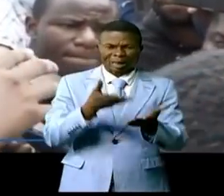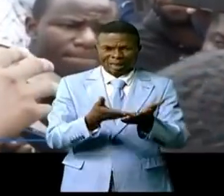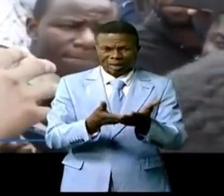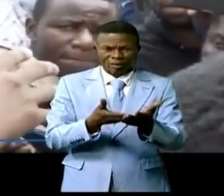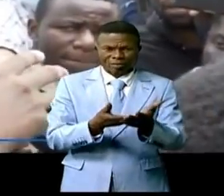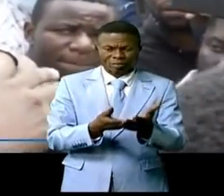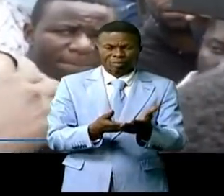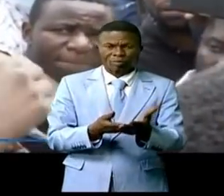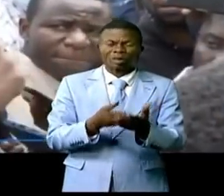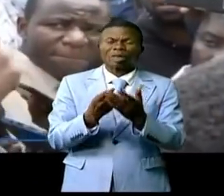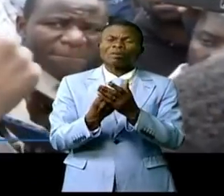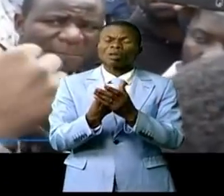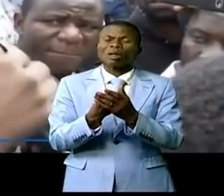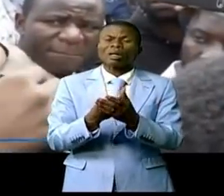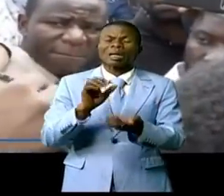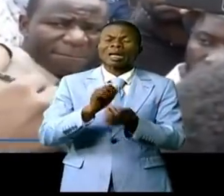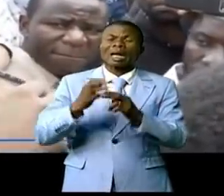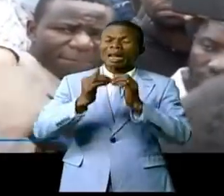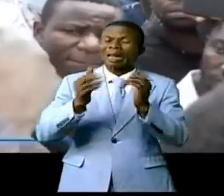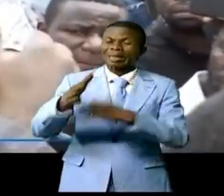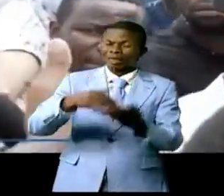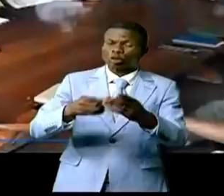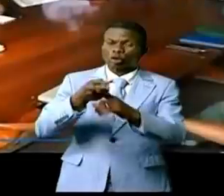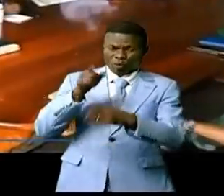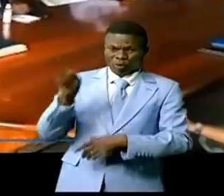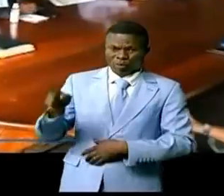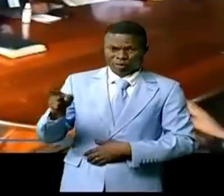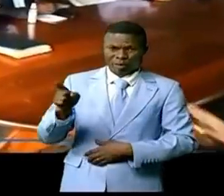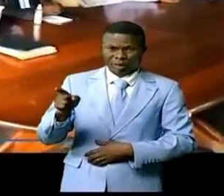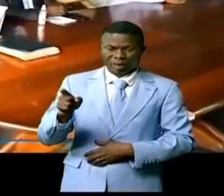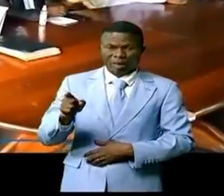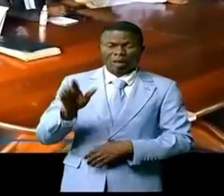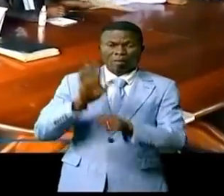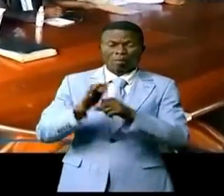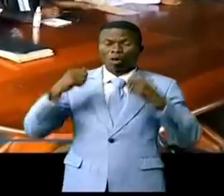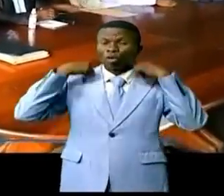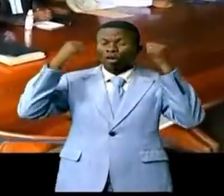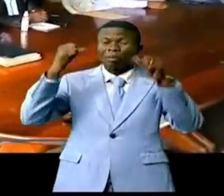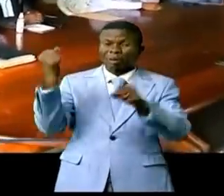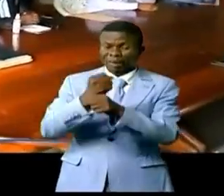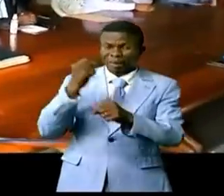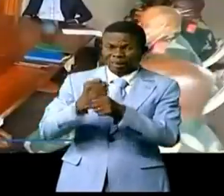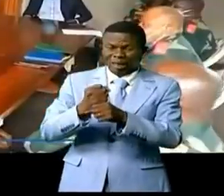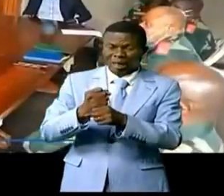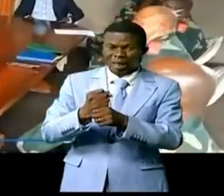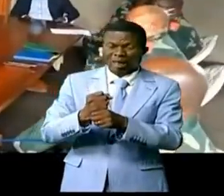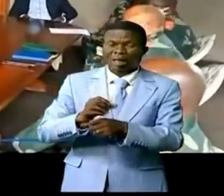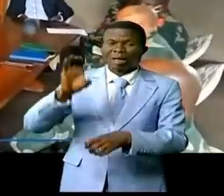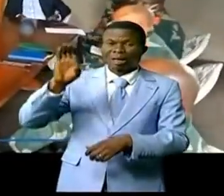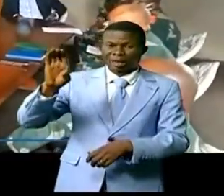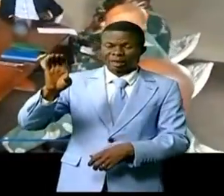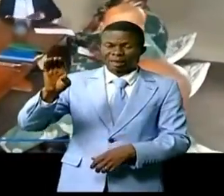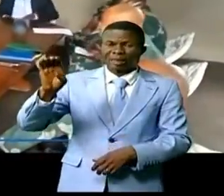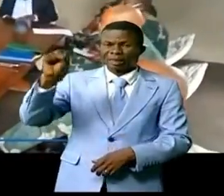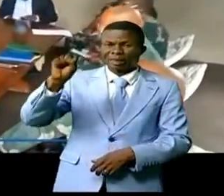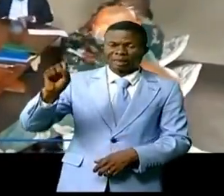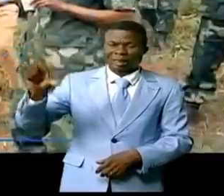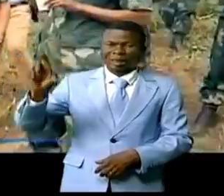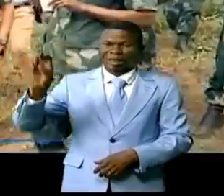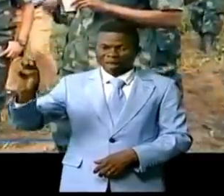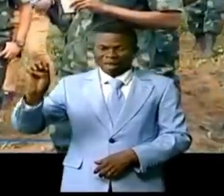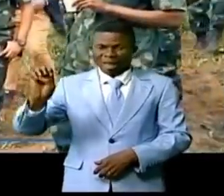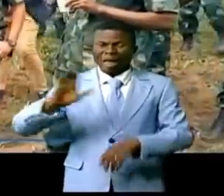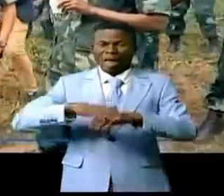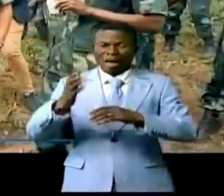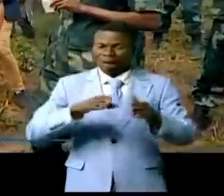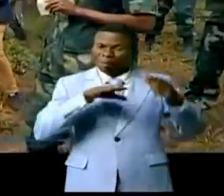car source d'insécurité. Vous le savez bien, il y a des bandits qui opèrent de scélérats et puis par la suite, il se